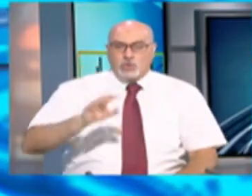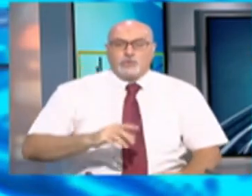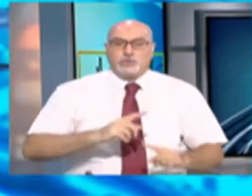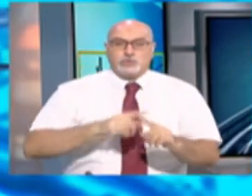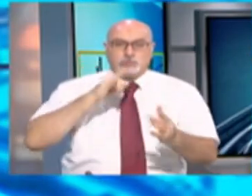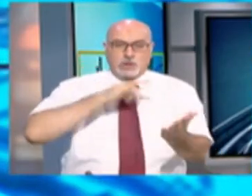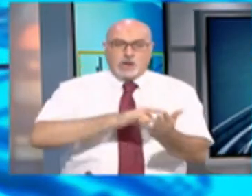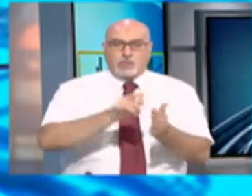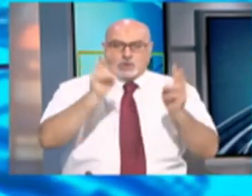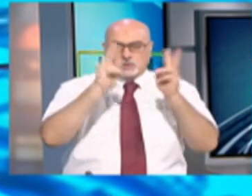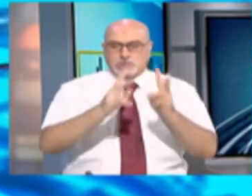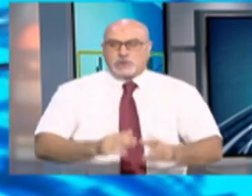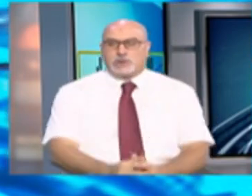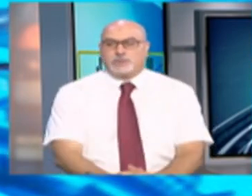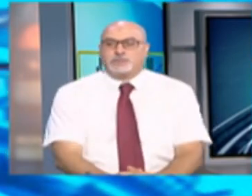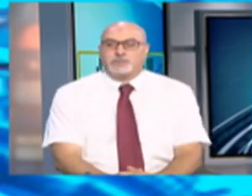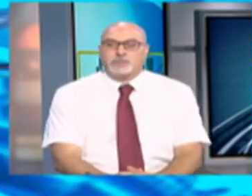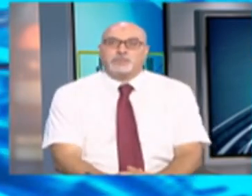المطار الدولي.